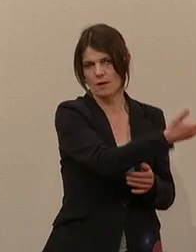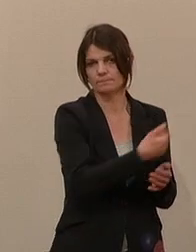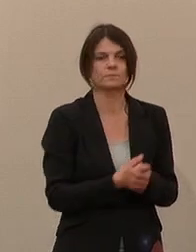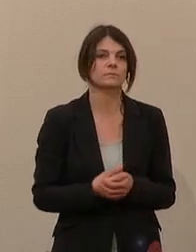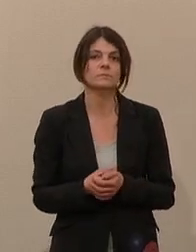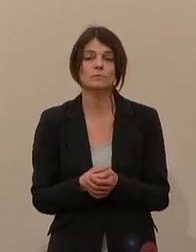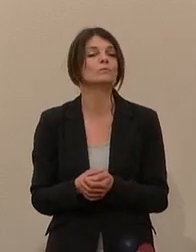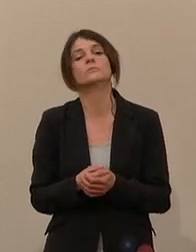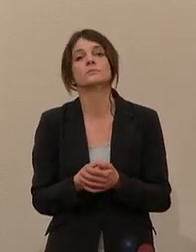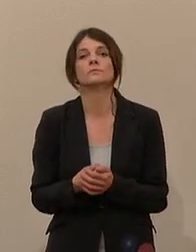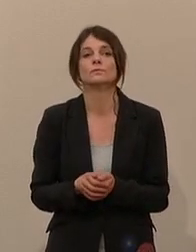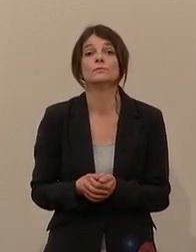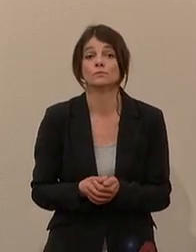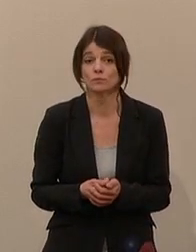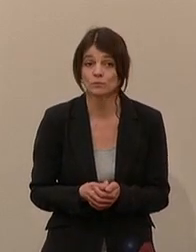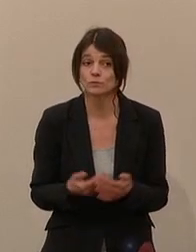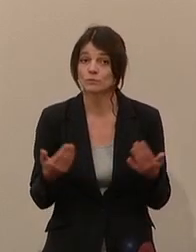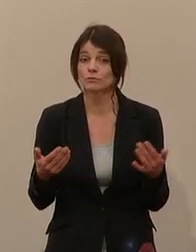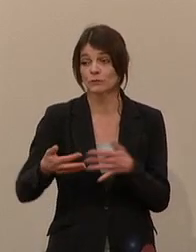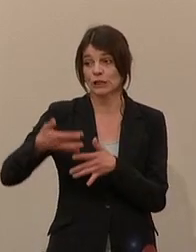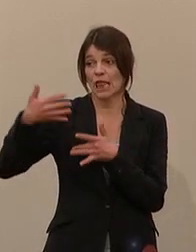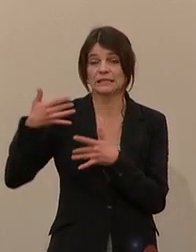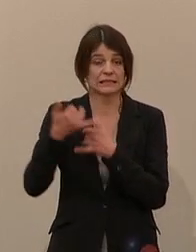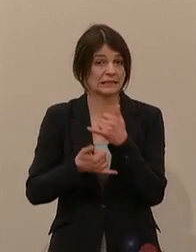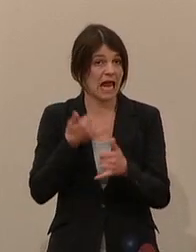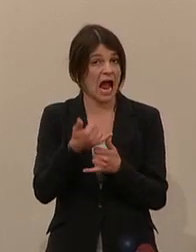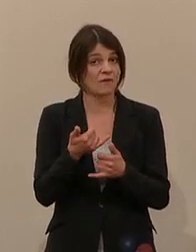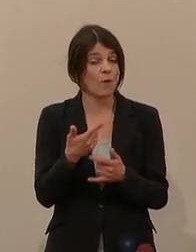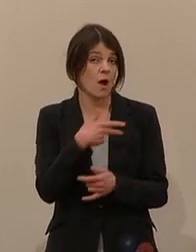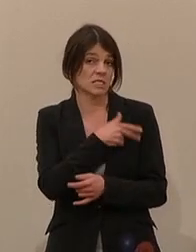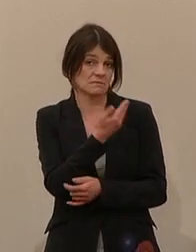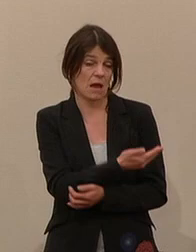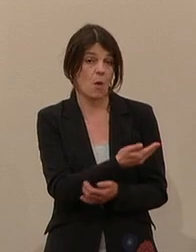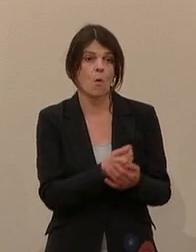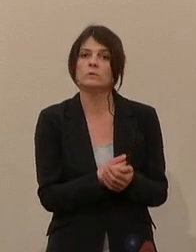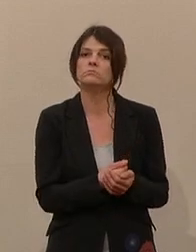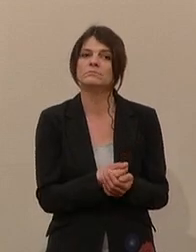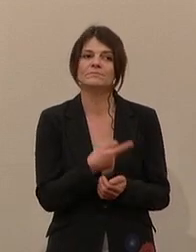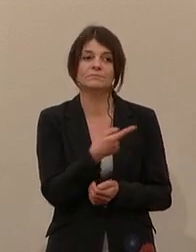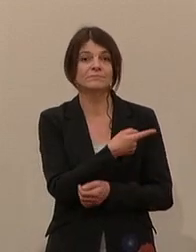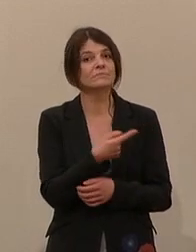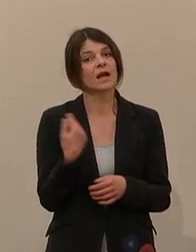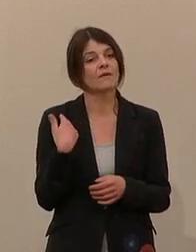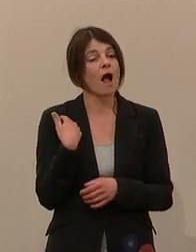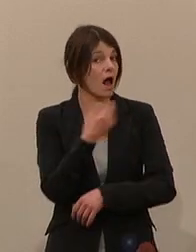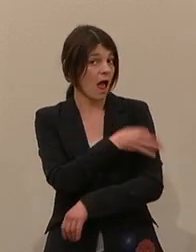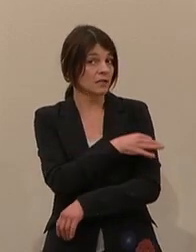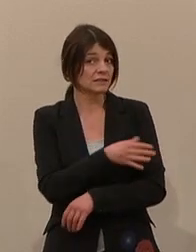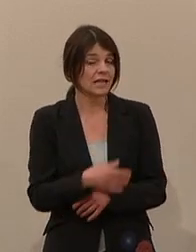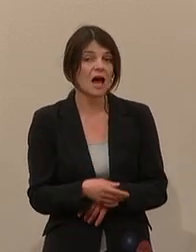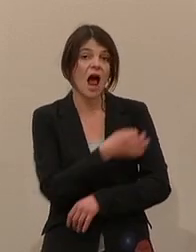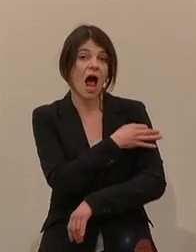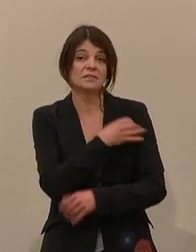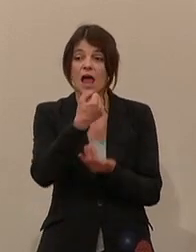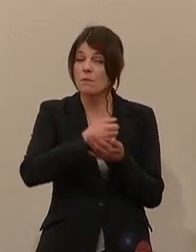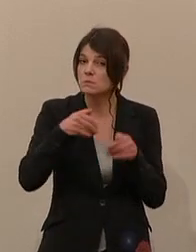Der war ja gerade in den letzten Jahren, als die SPÖ das Kanzleramt, den